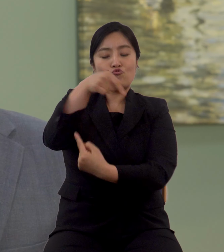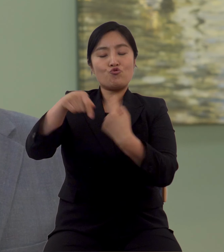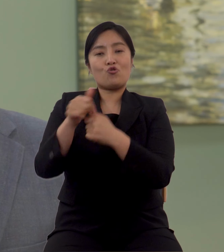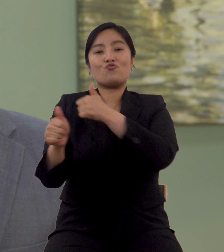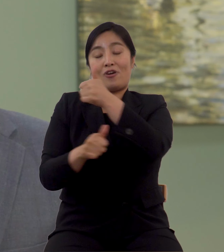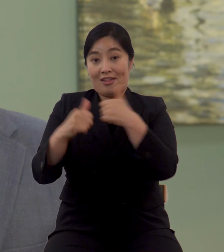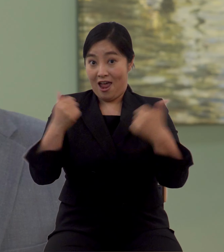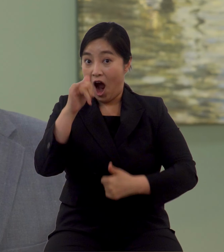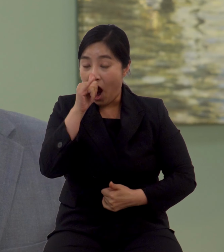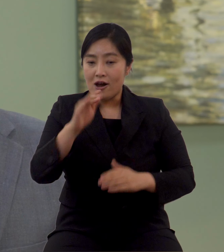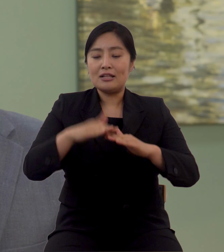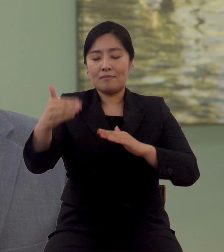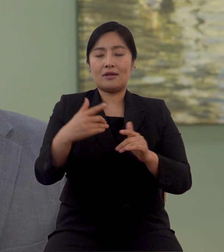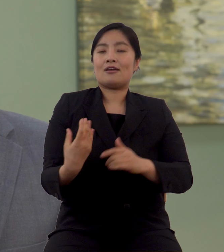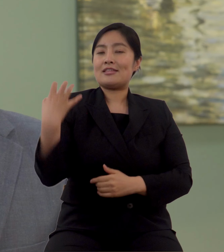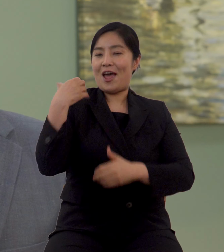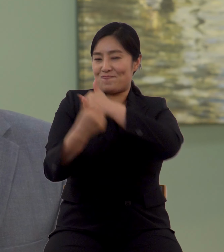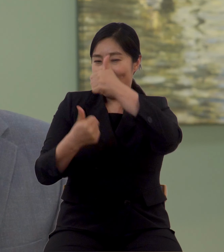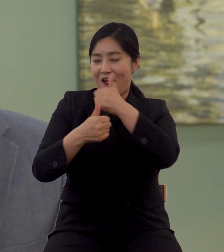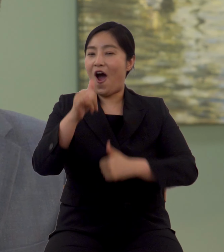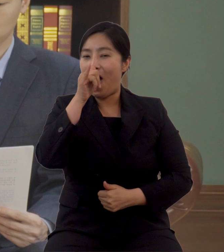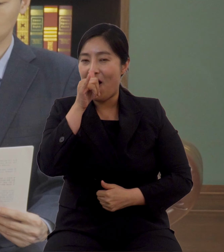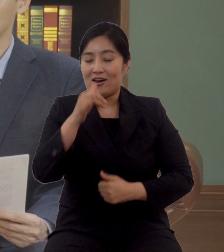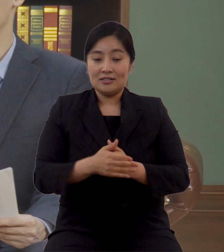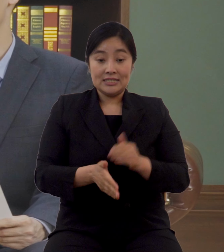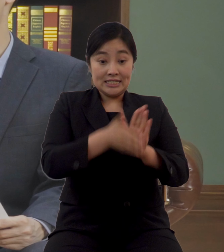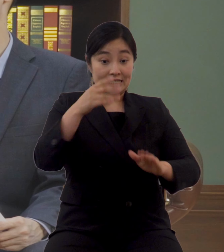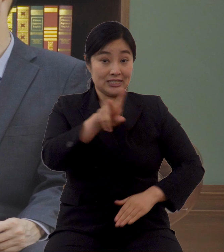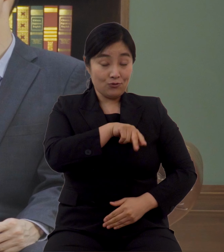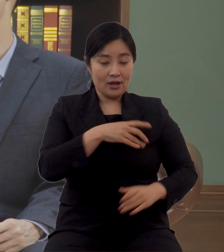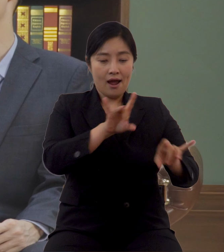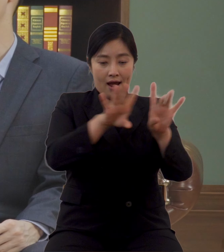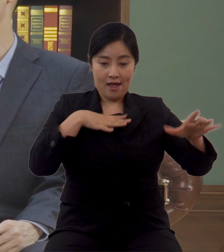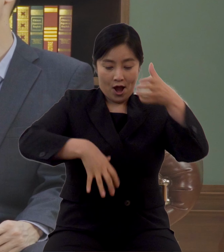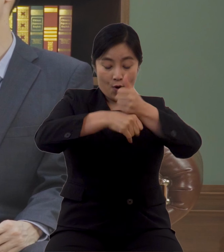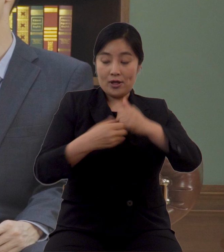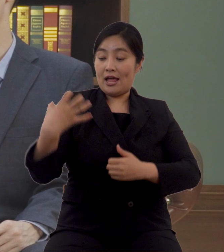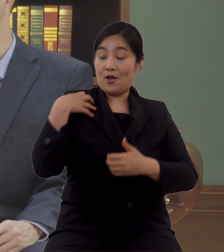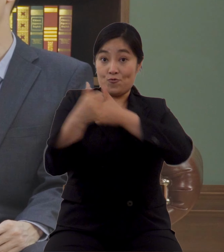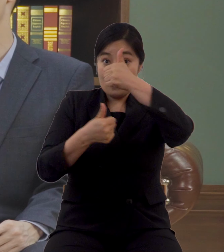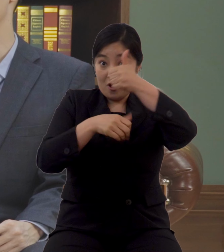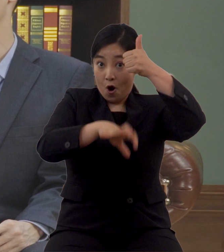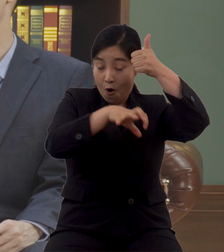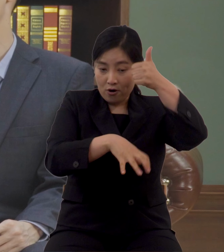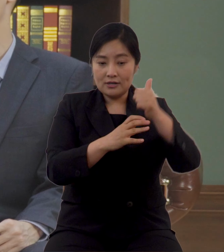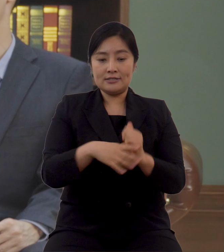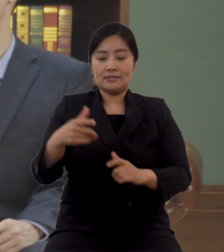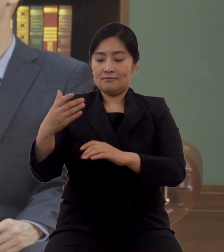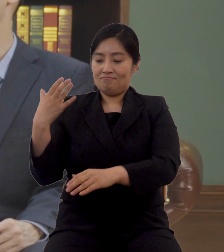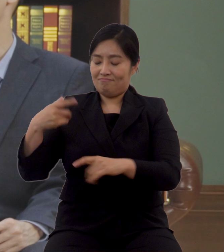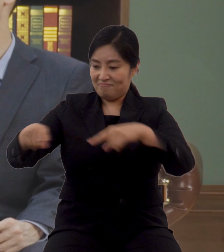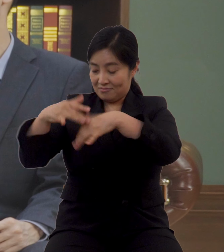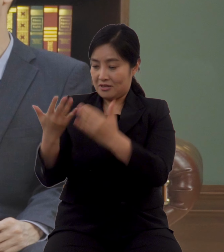운영위원회가 먼저 있고요. 그 뒤로 각종 상임위원회가 이어지고 있습니다. 시의원들은 자신이 속한 이 상임위원회 회의에서 집행부가